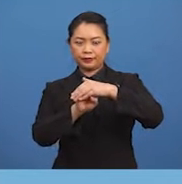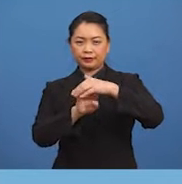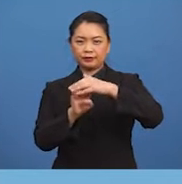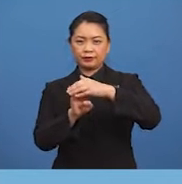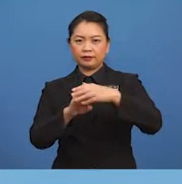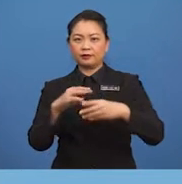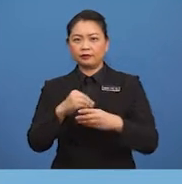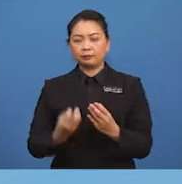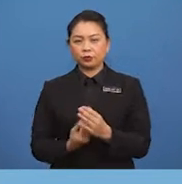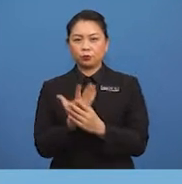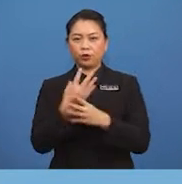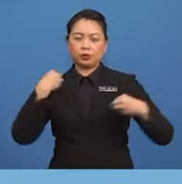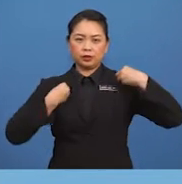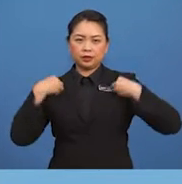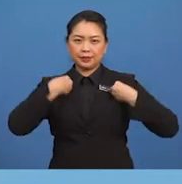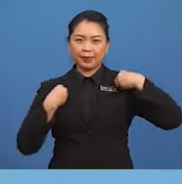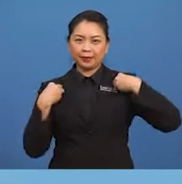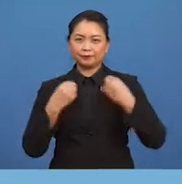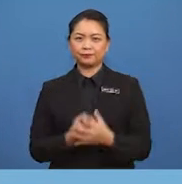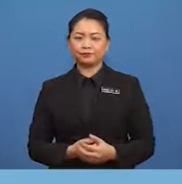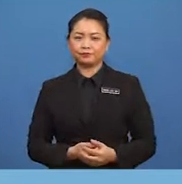dan pertumbuhan organisma.